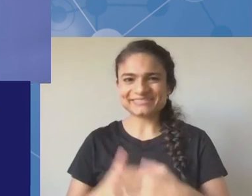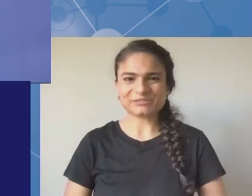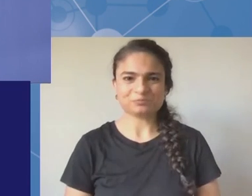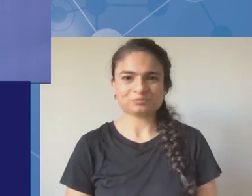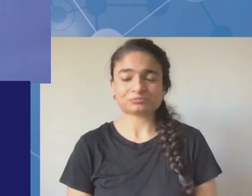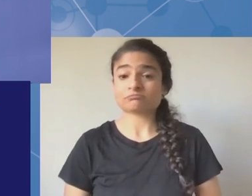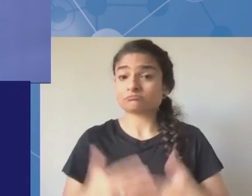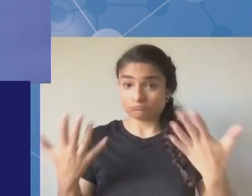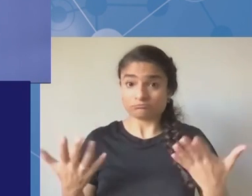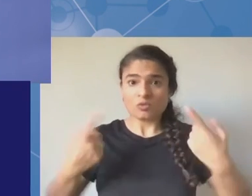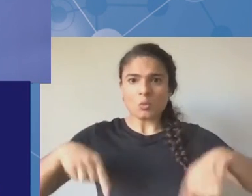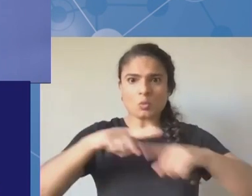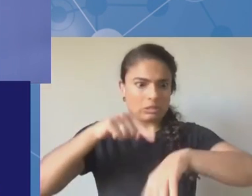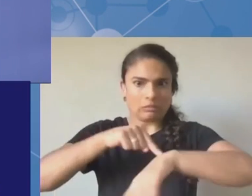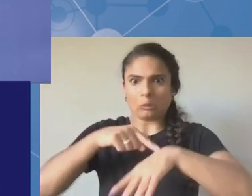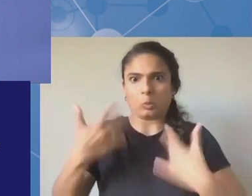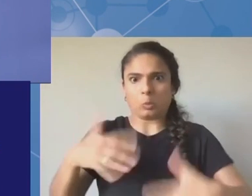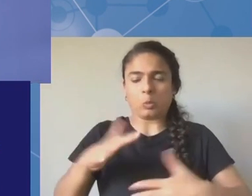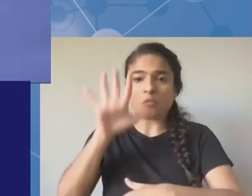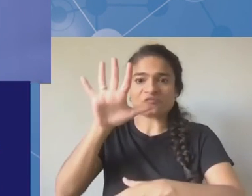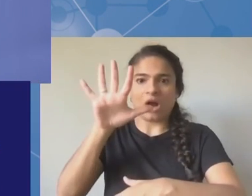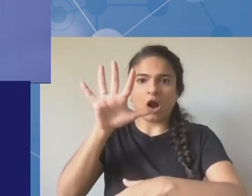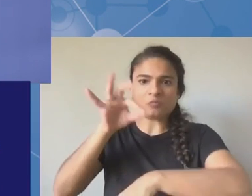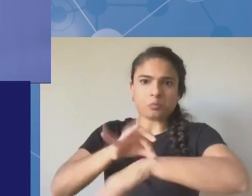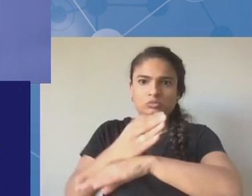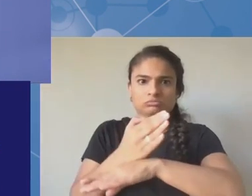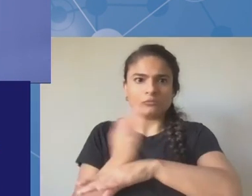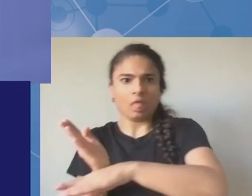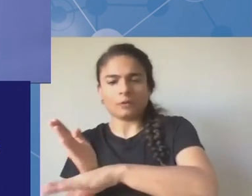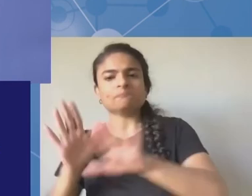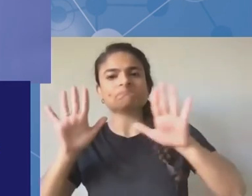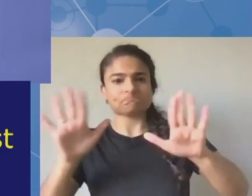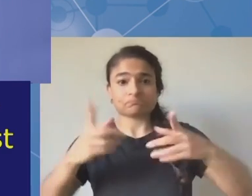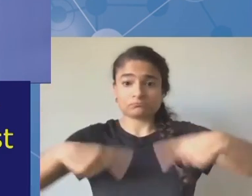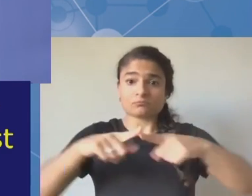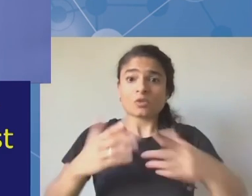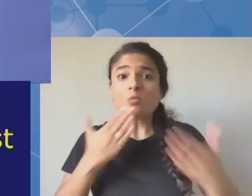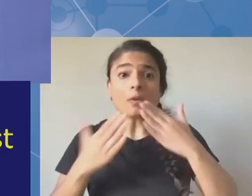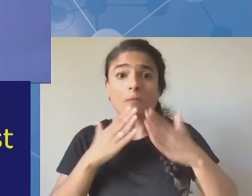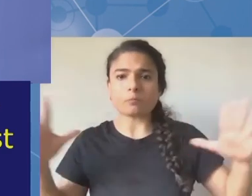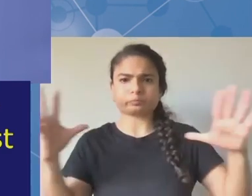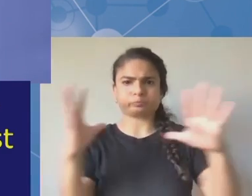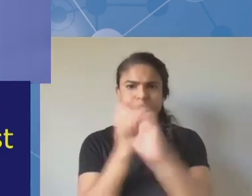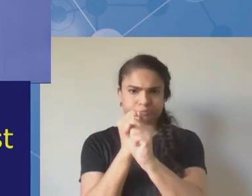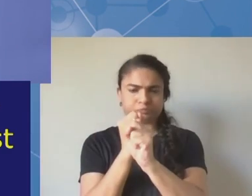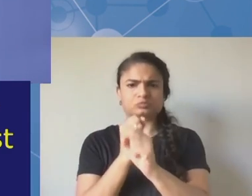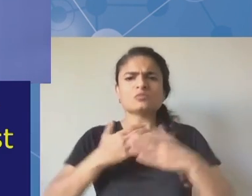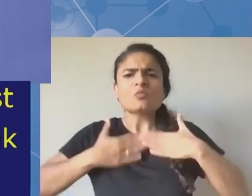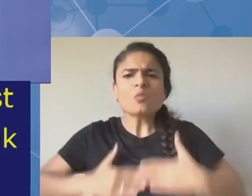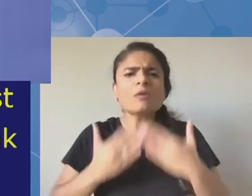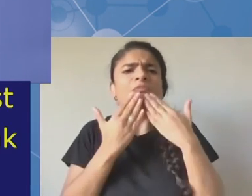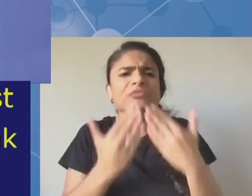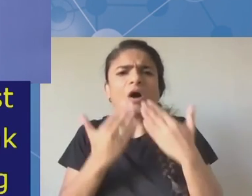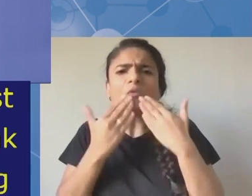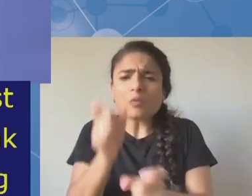Поскольку мы уже вышли за наши временные рамки, давайте закрыть эту сессию. Спасибо огромное